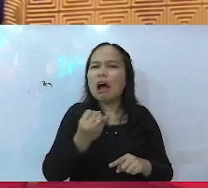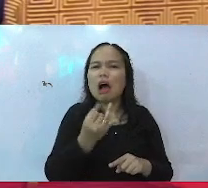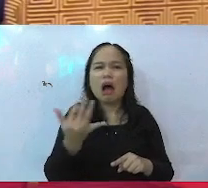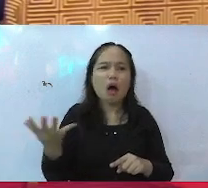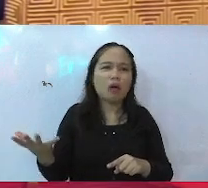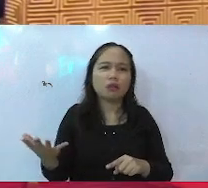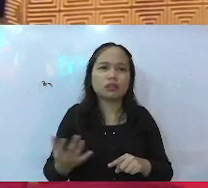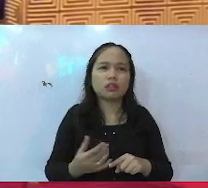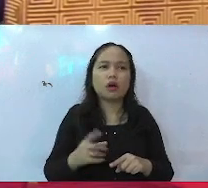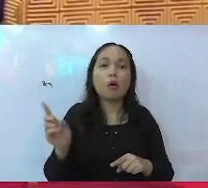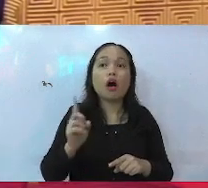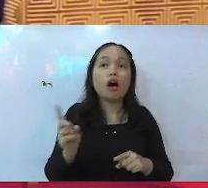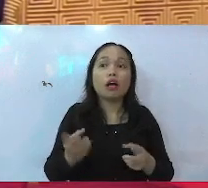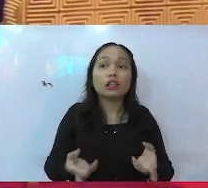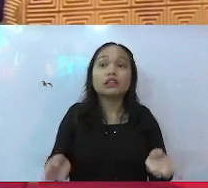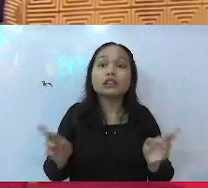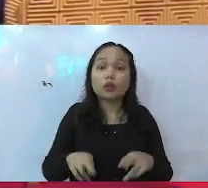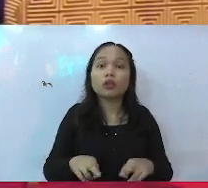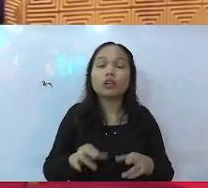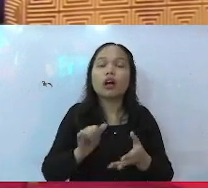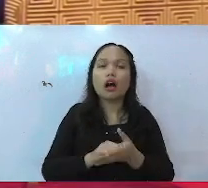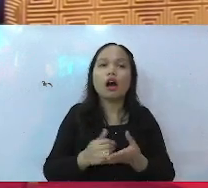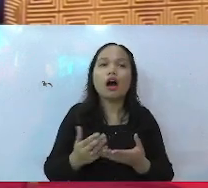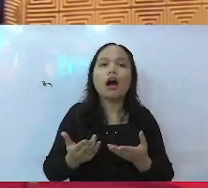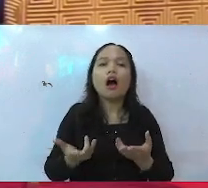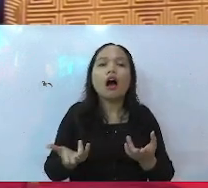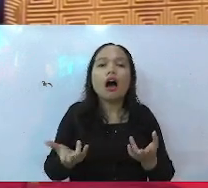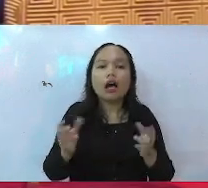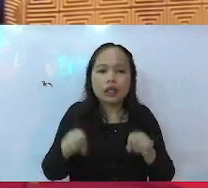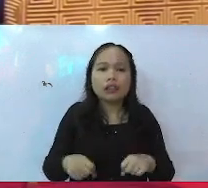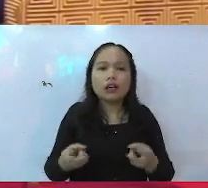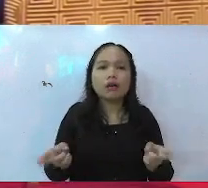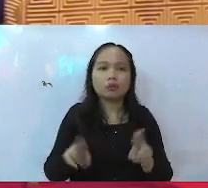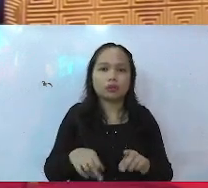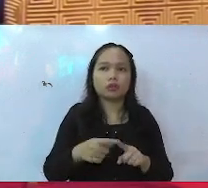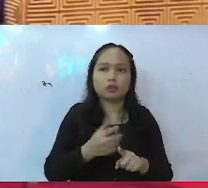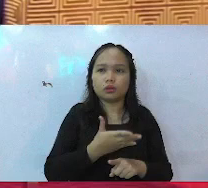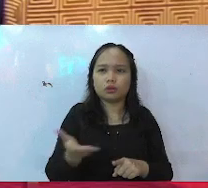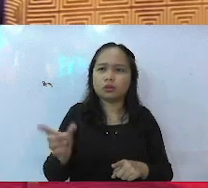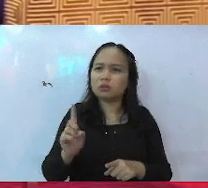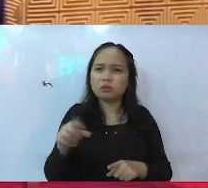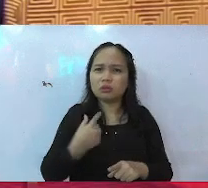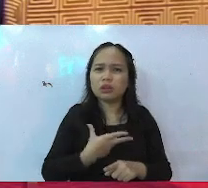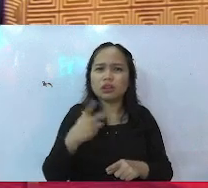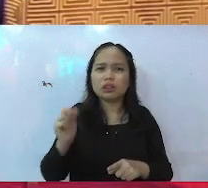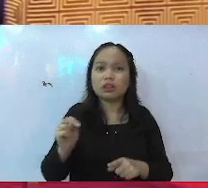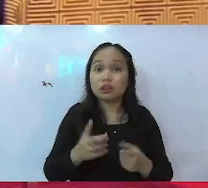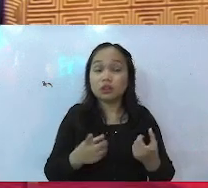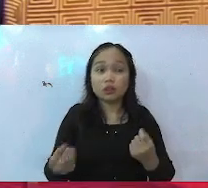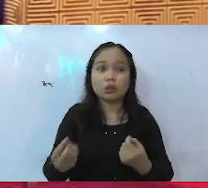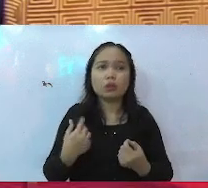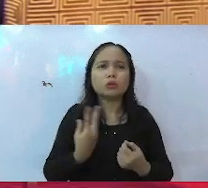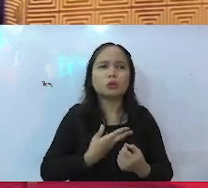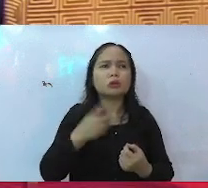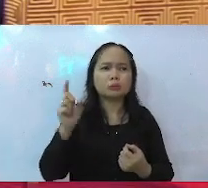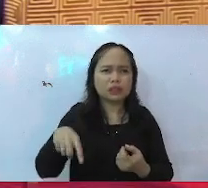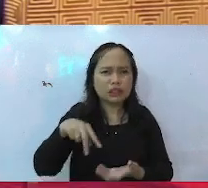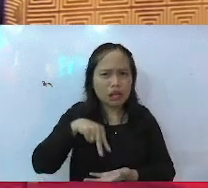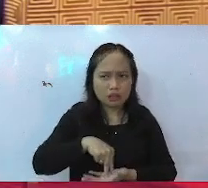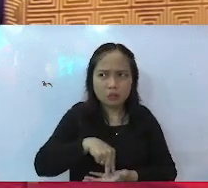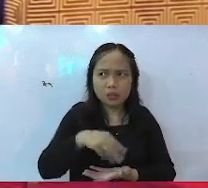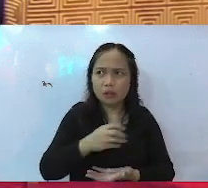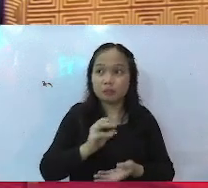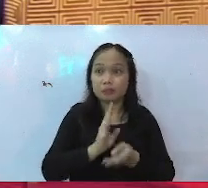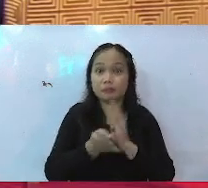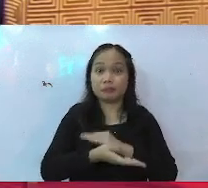maaaring resulta ang pwedeng ilabas SAO na Diyos Yes ang kailangan mo lang gawin people stand up ka and mag-stand out